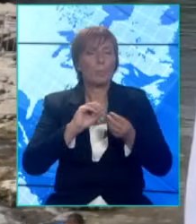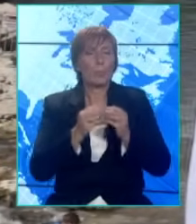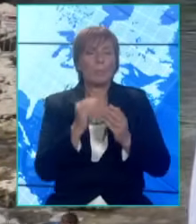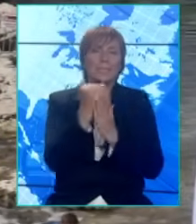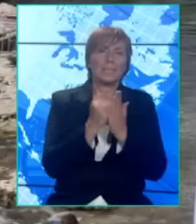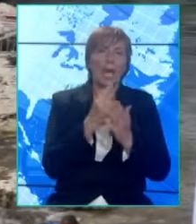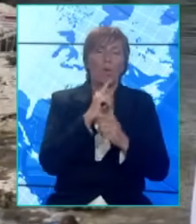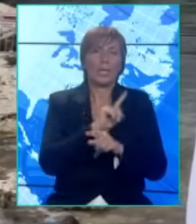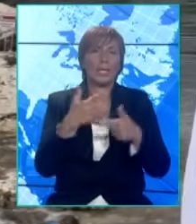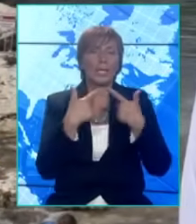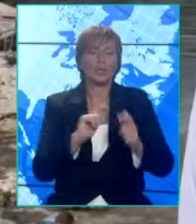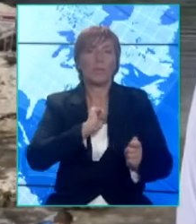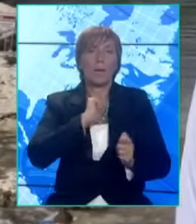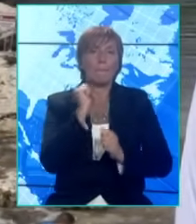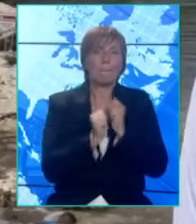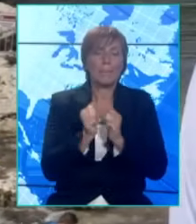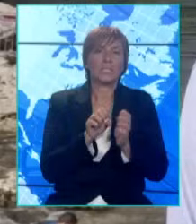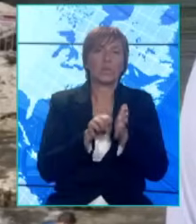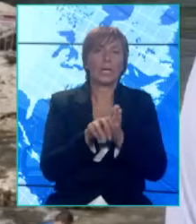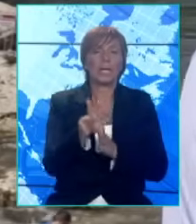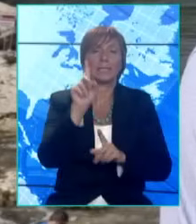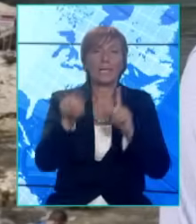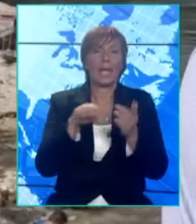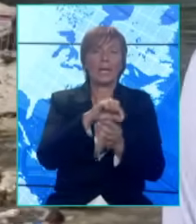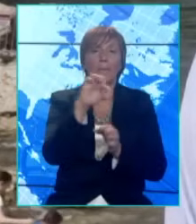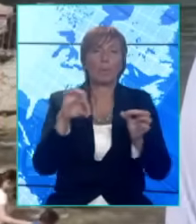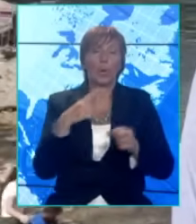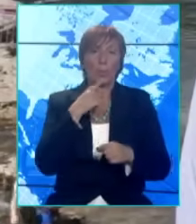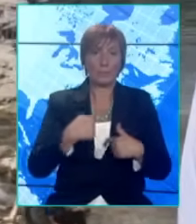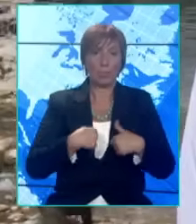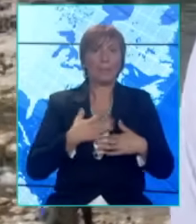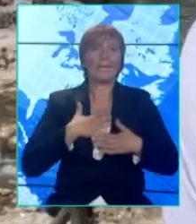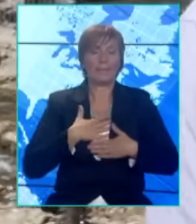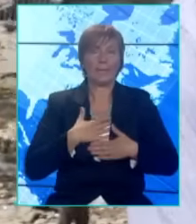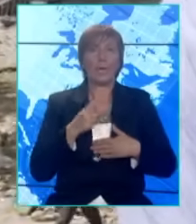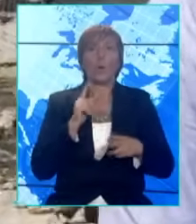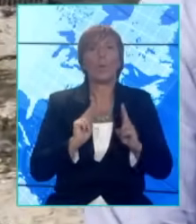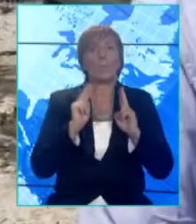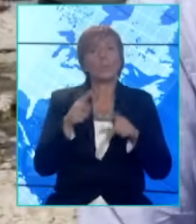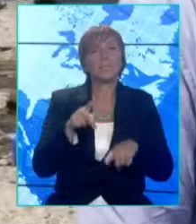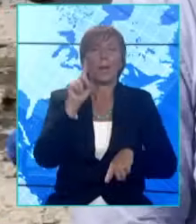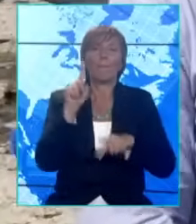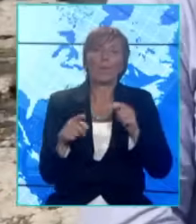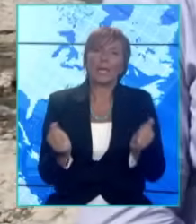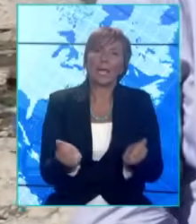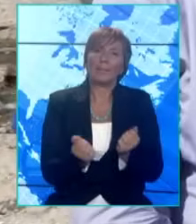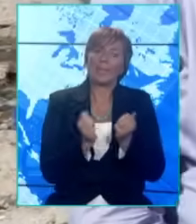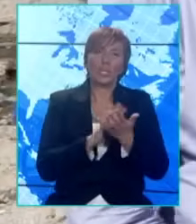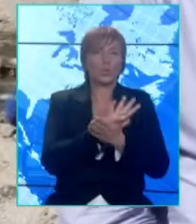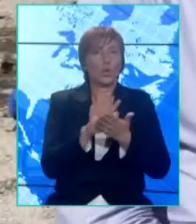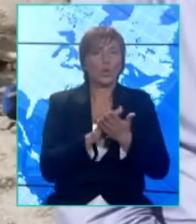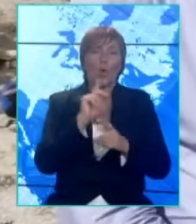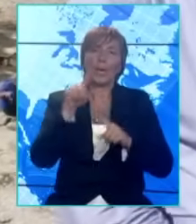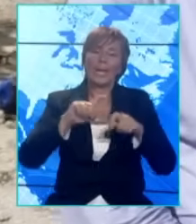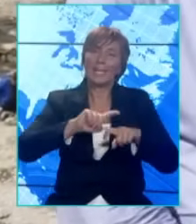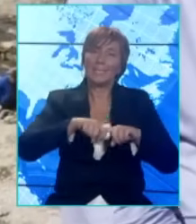ne dozvoljavaju baš tako brzo realizaciju nekih projekata koje bi mi htjeli. U Mostaru se ponekad i teško dogovoriti oko nekih stvari,